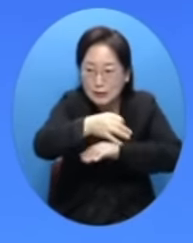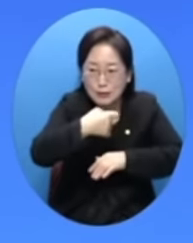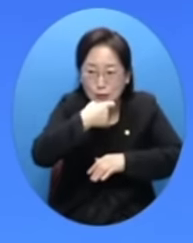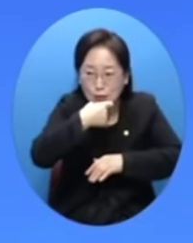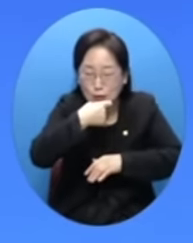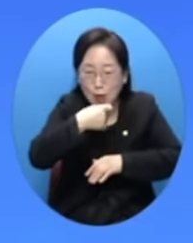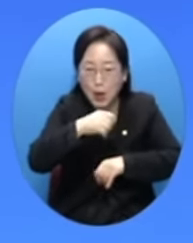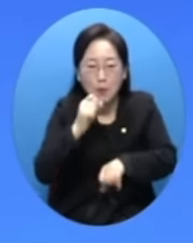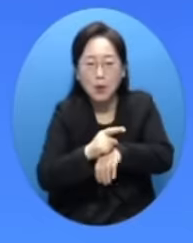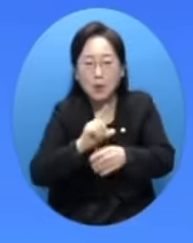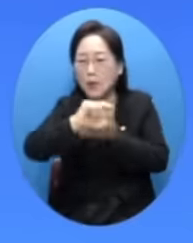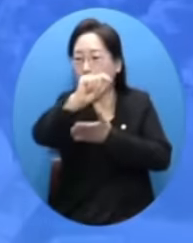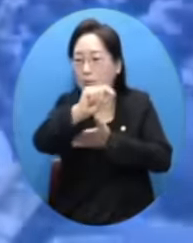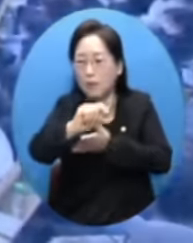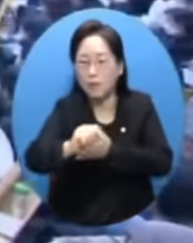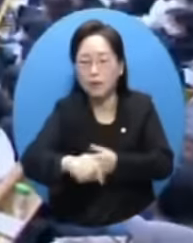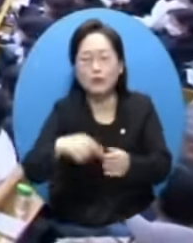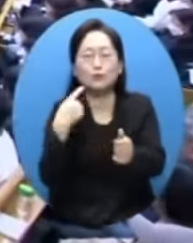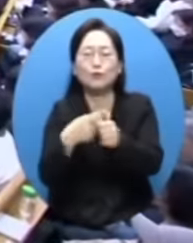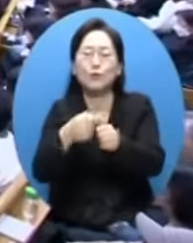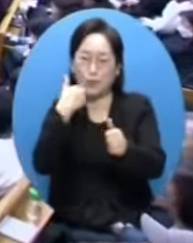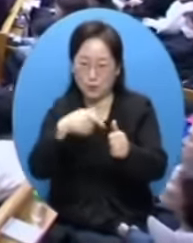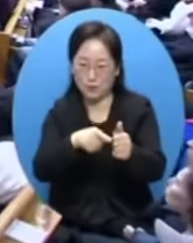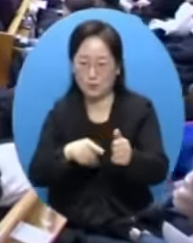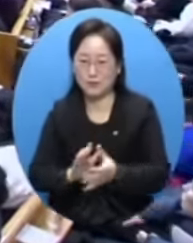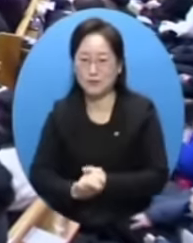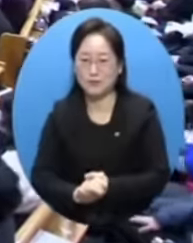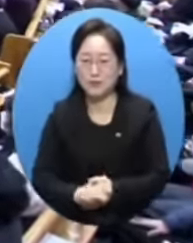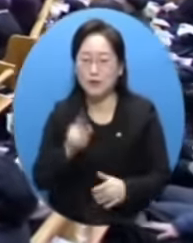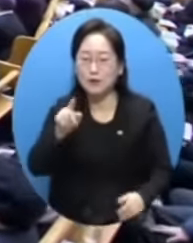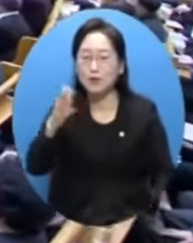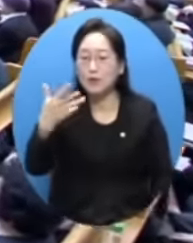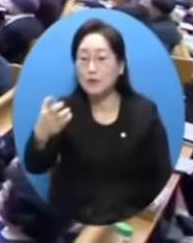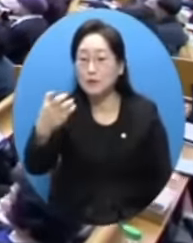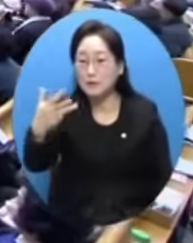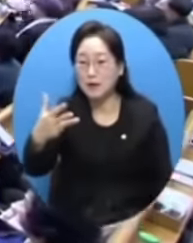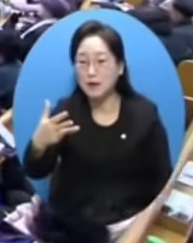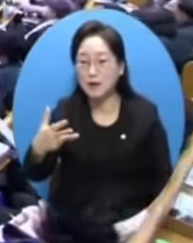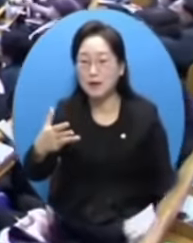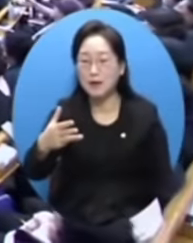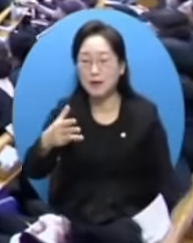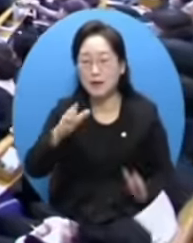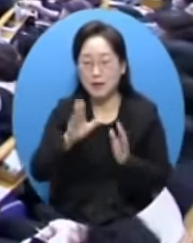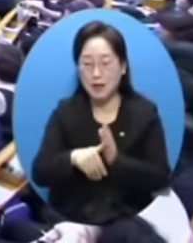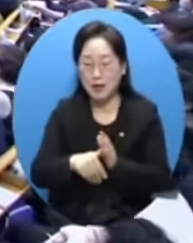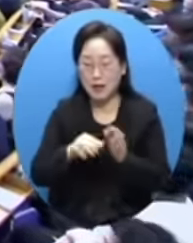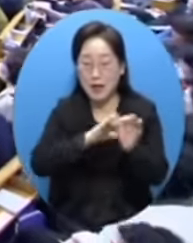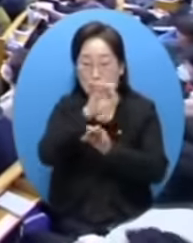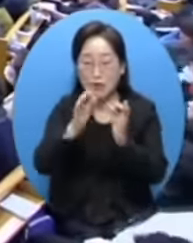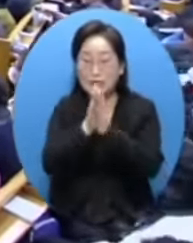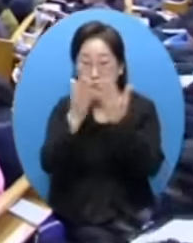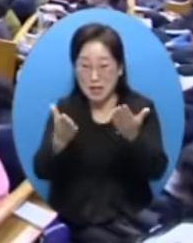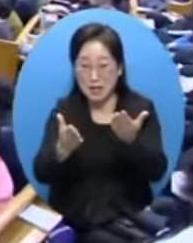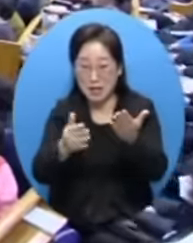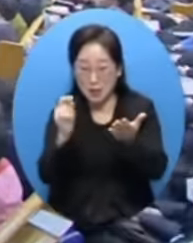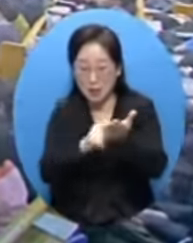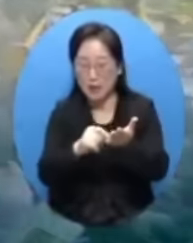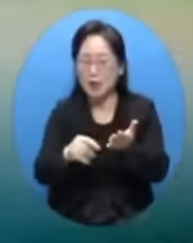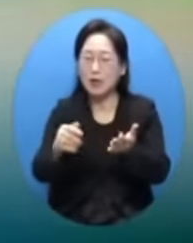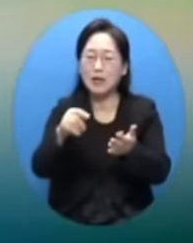됐다 그럽니다 그래서 1988년 미국 경제주간지 포브스에서 그를 들고 돈많고